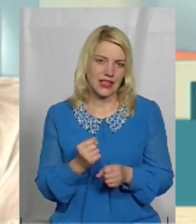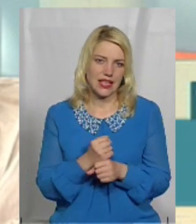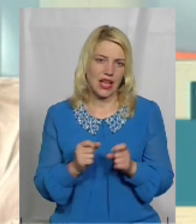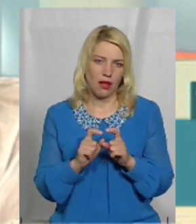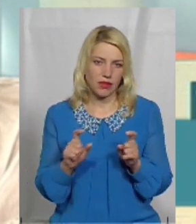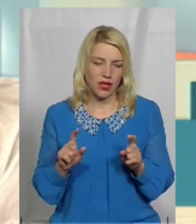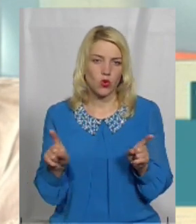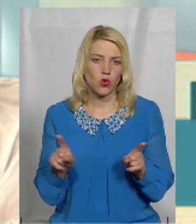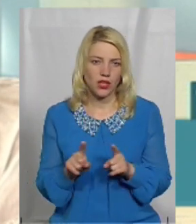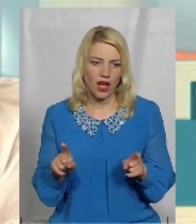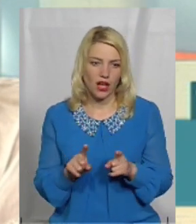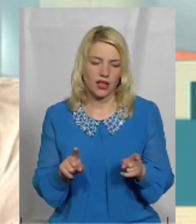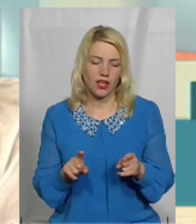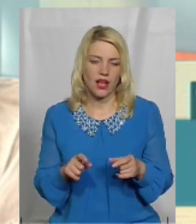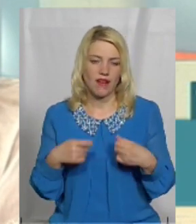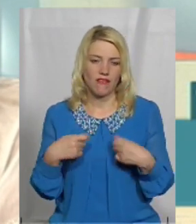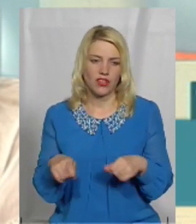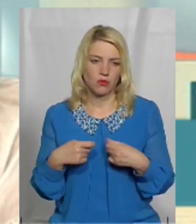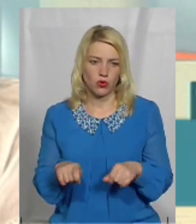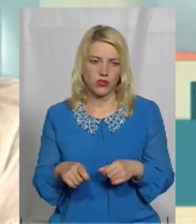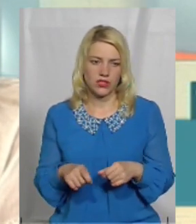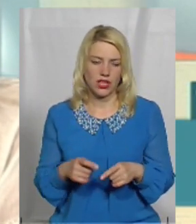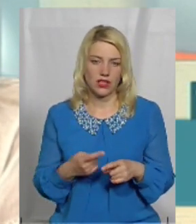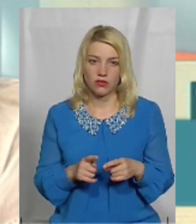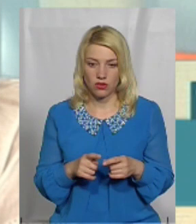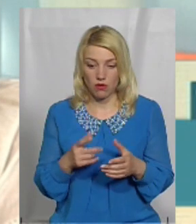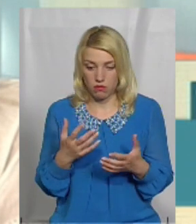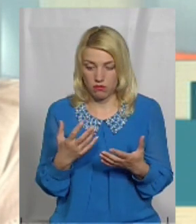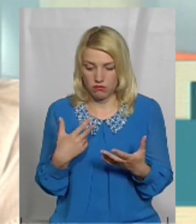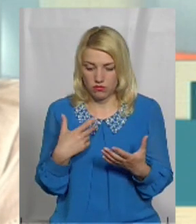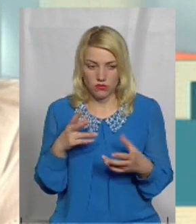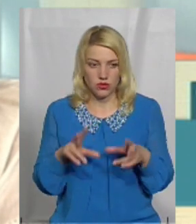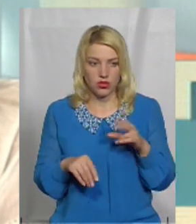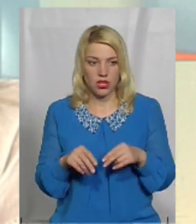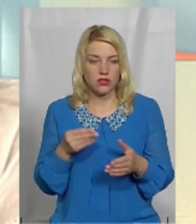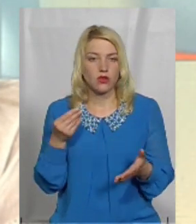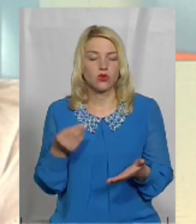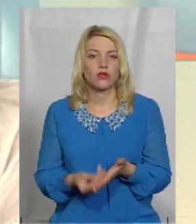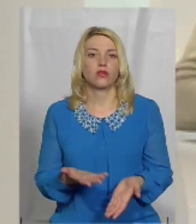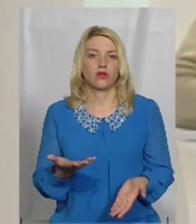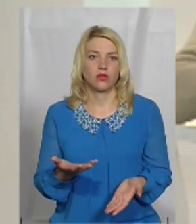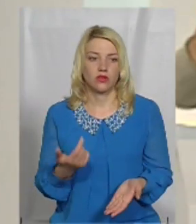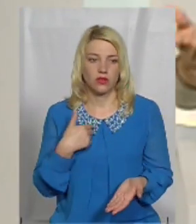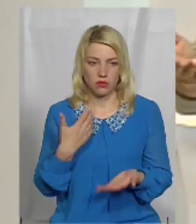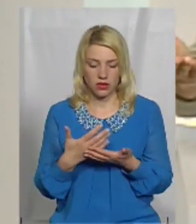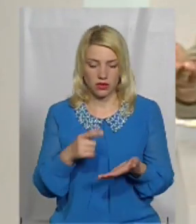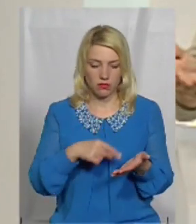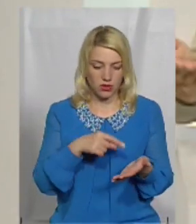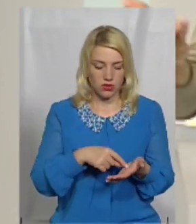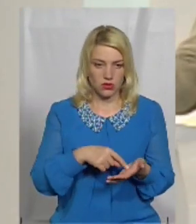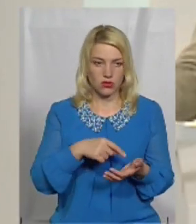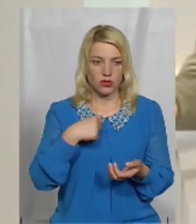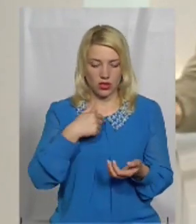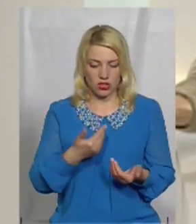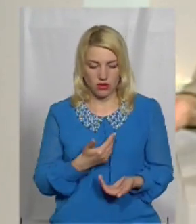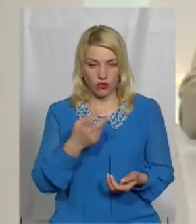яка відпускає доступні ліки. Але це ж виходить дорого. Ну, наприклад, якщо я в місті Хмельницькому і поїду в Київ за лікарями, які там є?